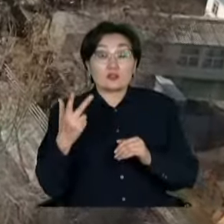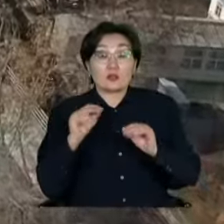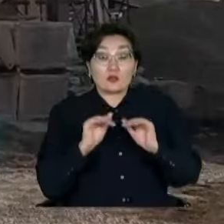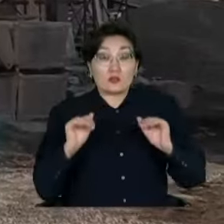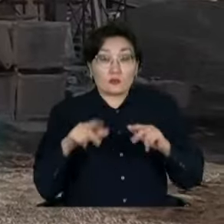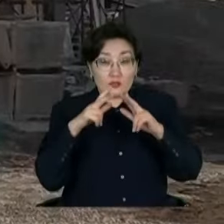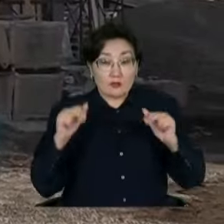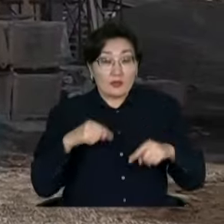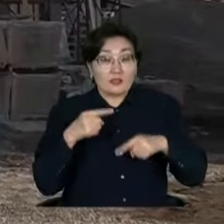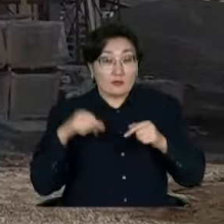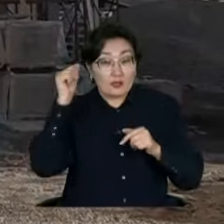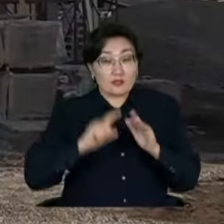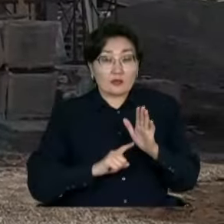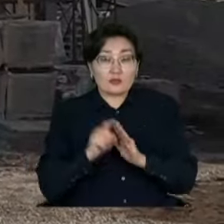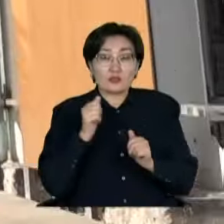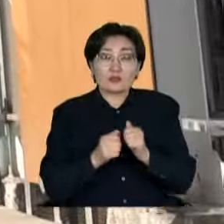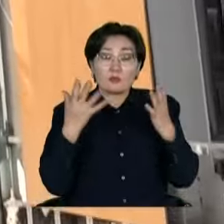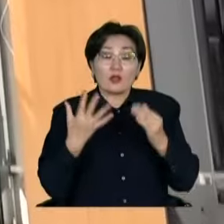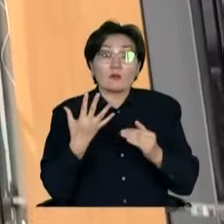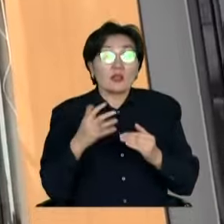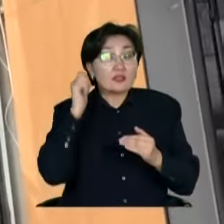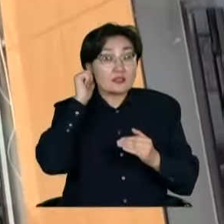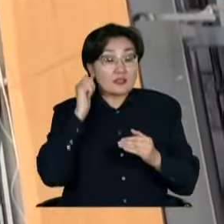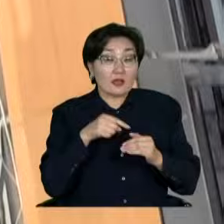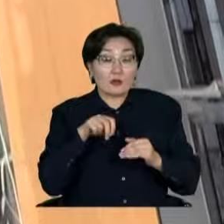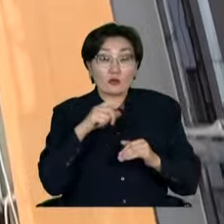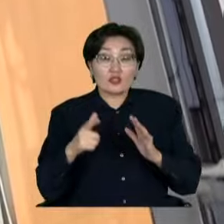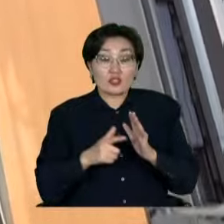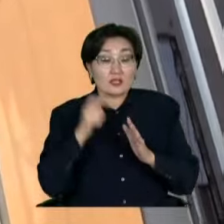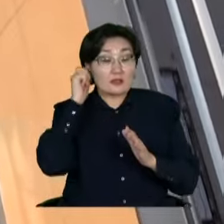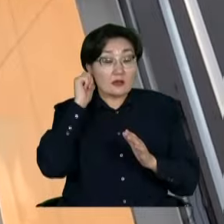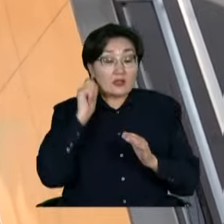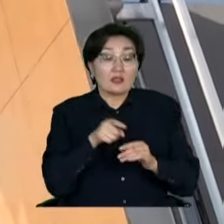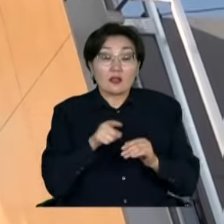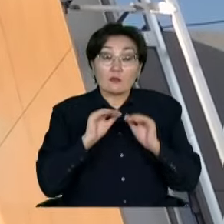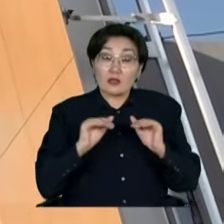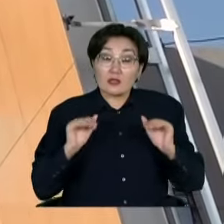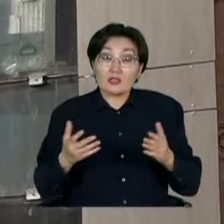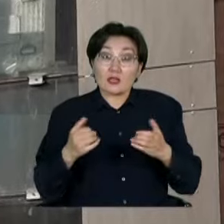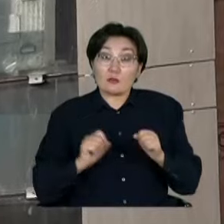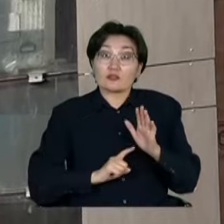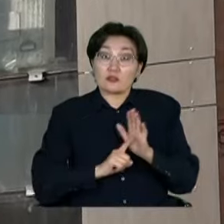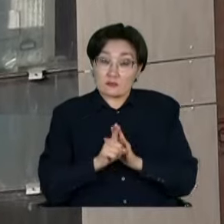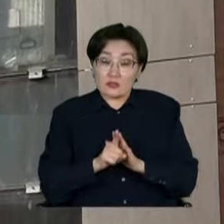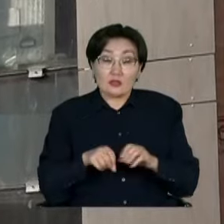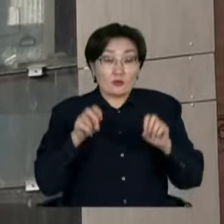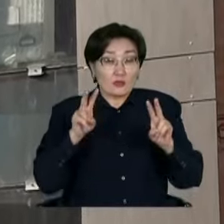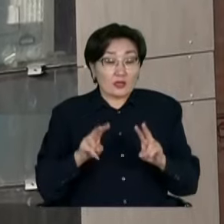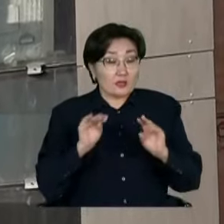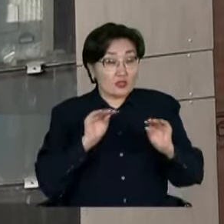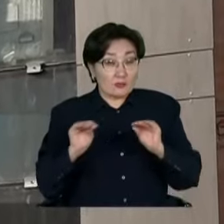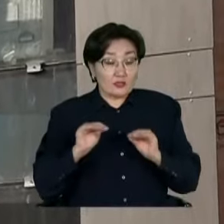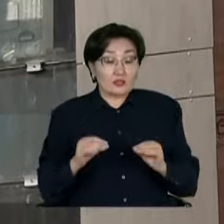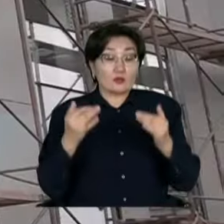оқушылар үйі келер жылдан бастап күніне 5 жас пен 17 жас аралығындағы 2000-ға жуық баланы қабылдай бастайды. Онда арнайы